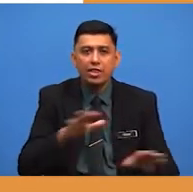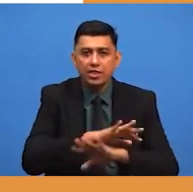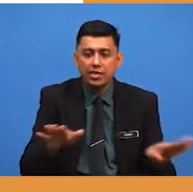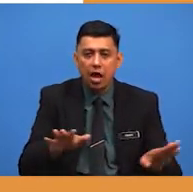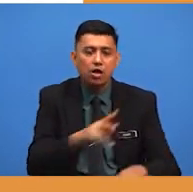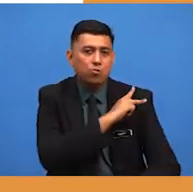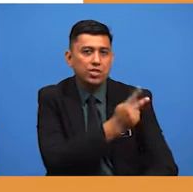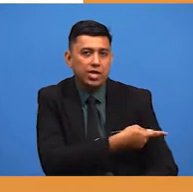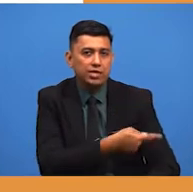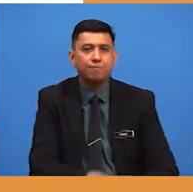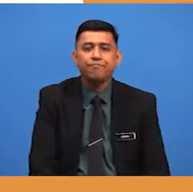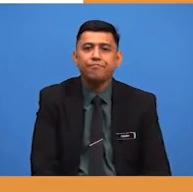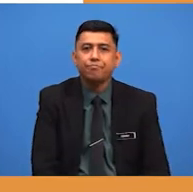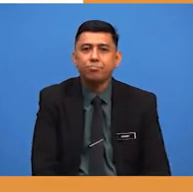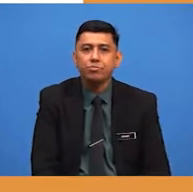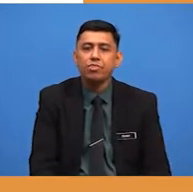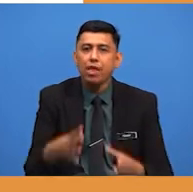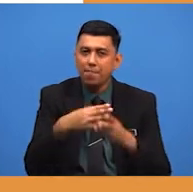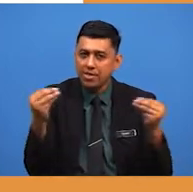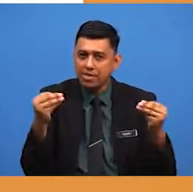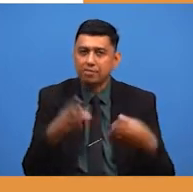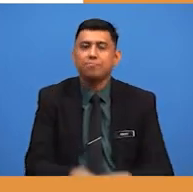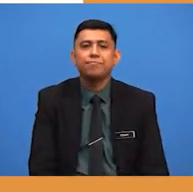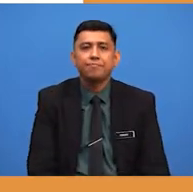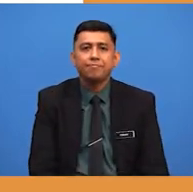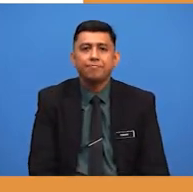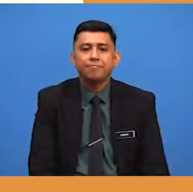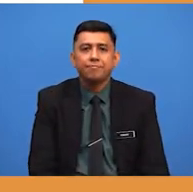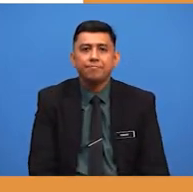anda tidak menguasai. Tamat.